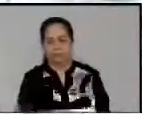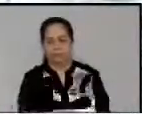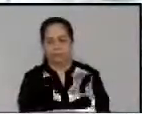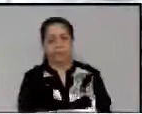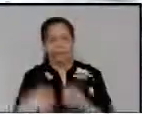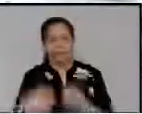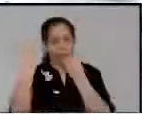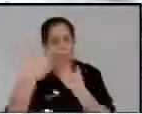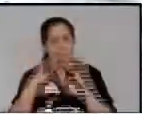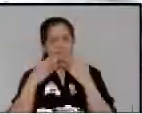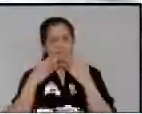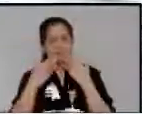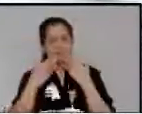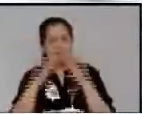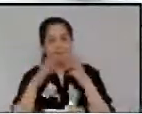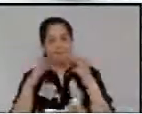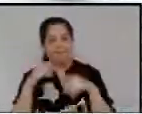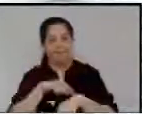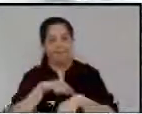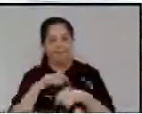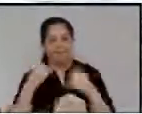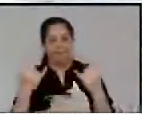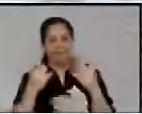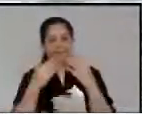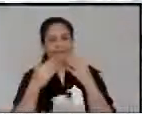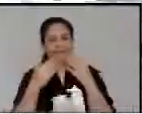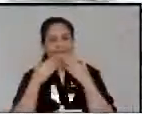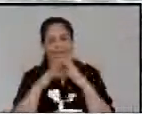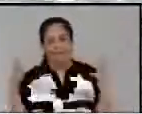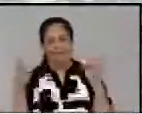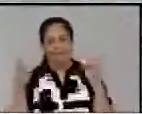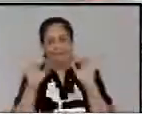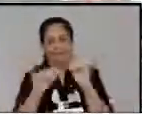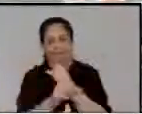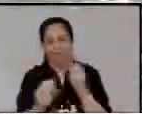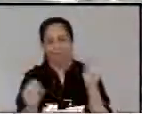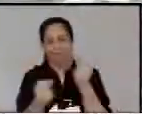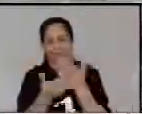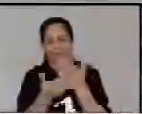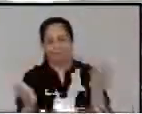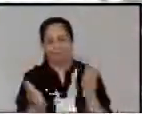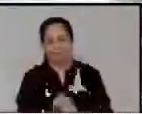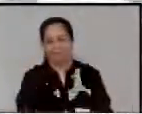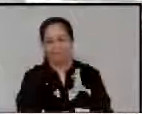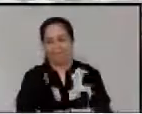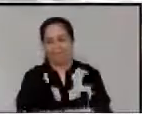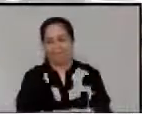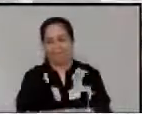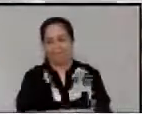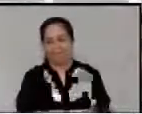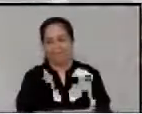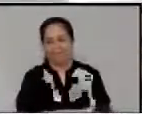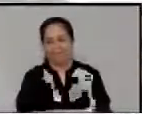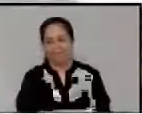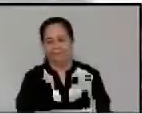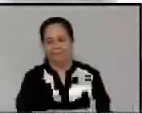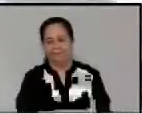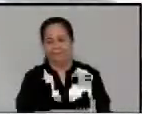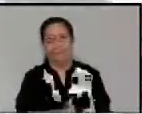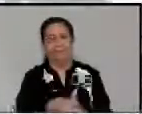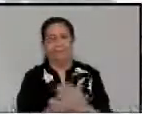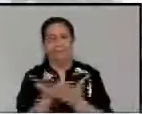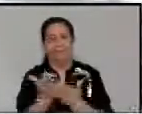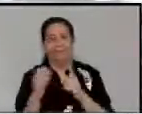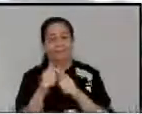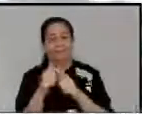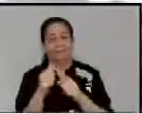kumusta po yung sitwasyon ninyo ngayon? Eh, okay lang kasi buhay pa kami, pero wala na lahat. Wala kami